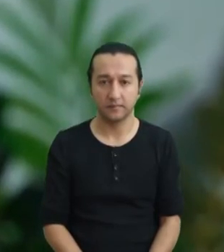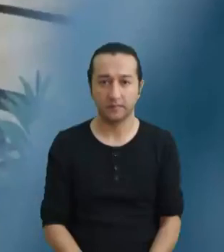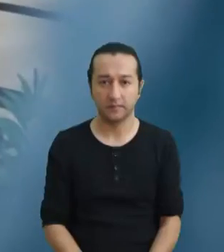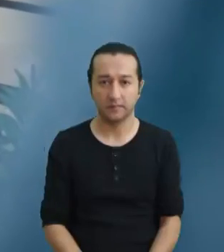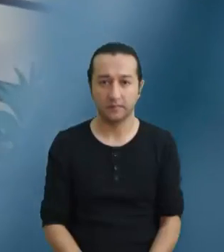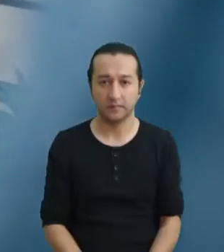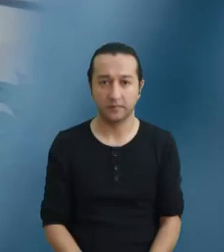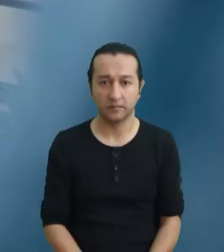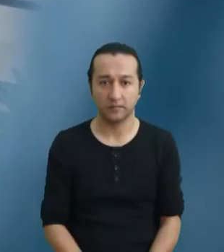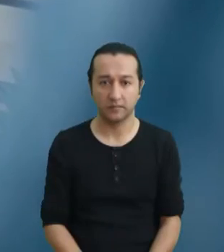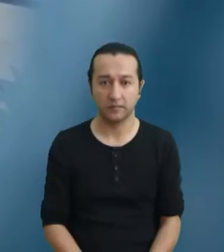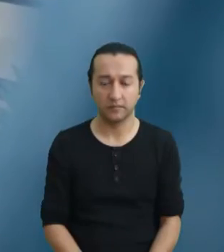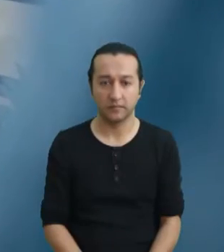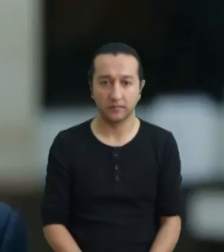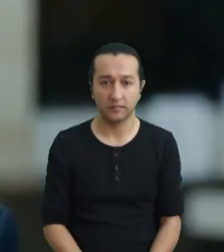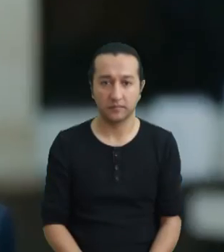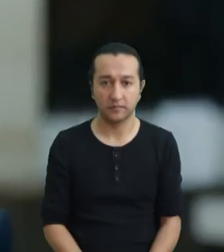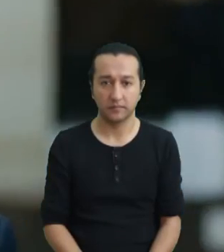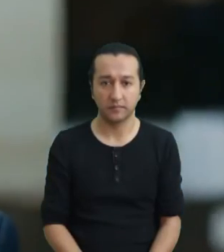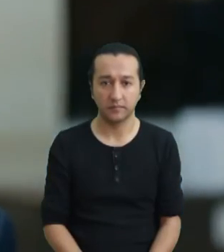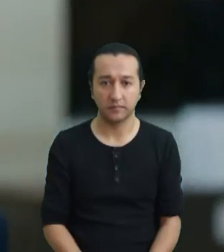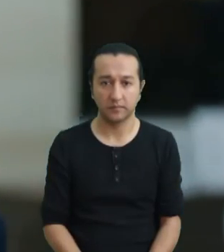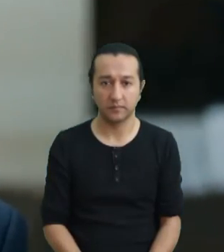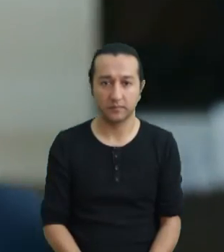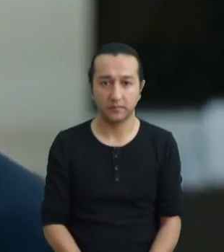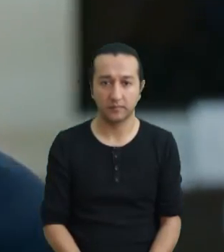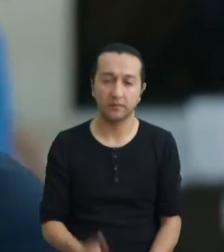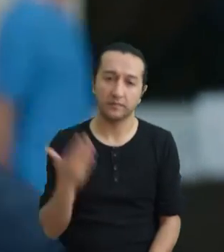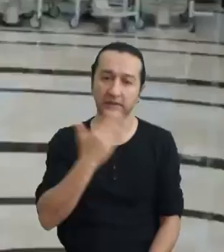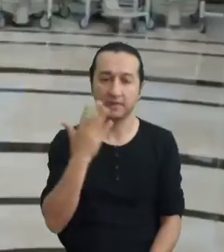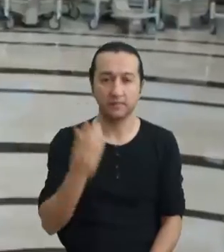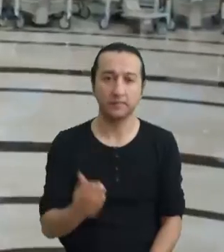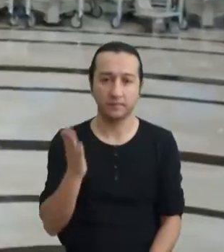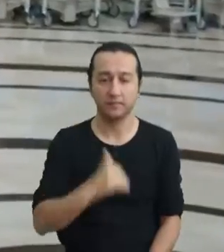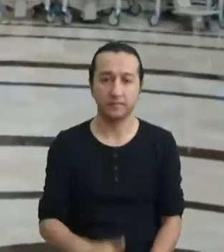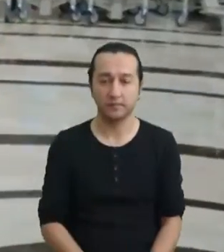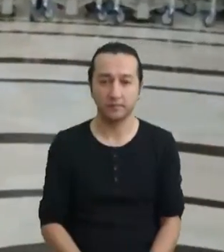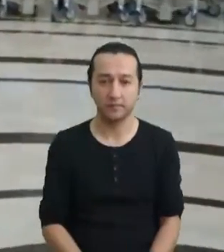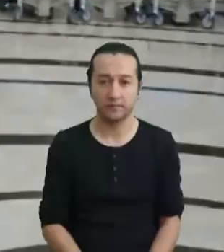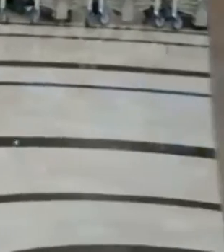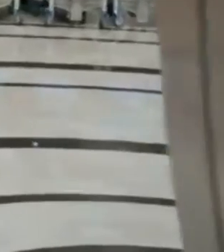izliyor. Cahit Polat'a bir şeyler söyledi ama Martin duymuyor. Hadi gidelim.